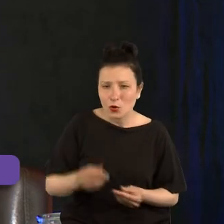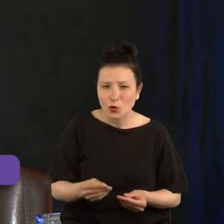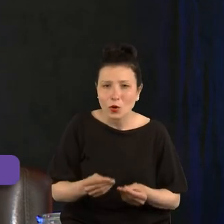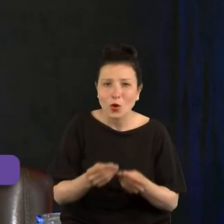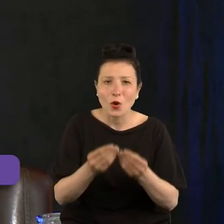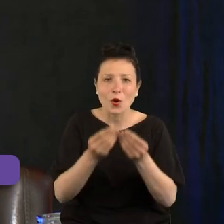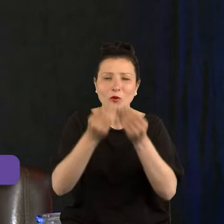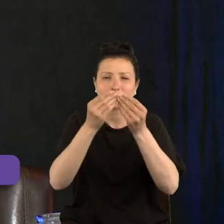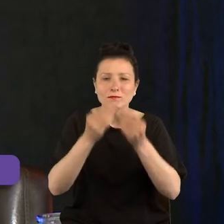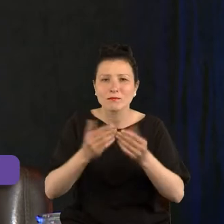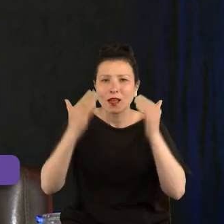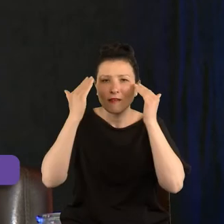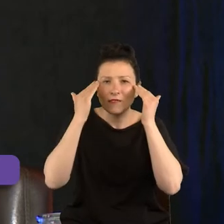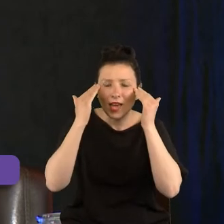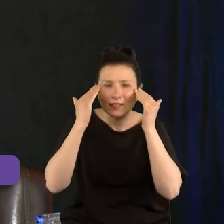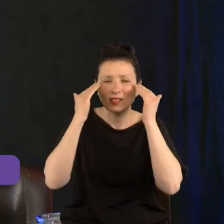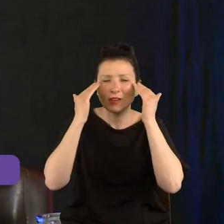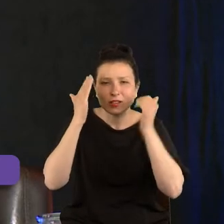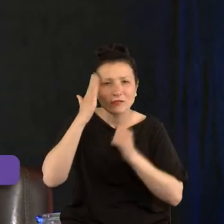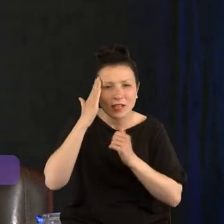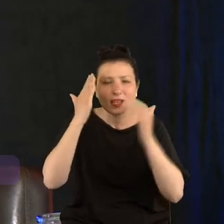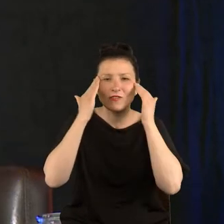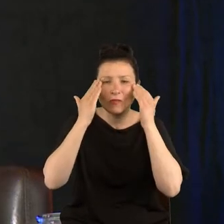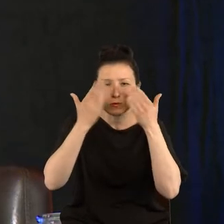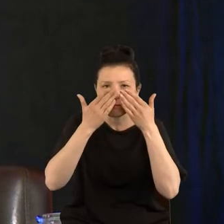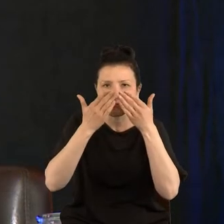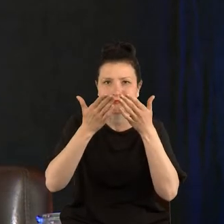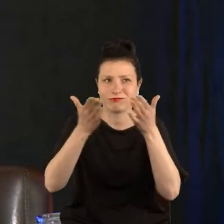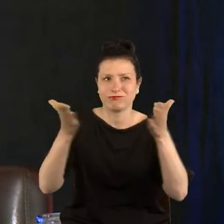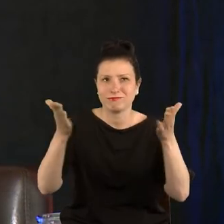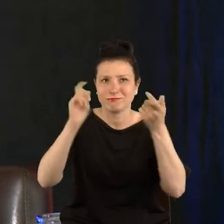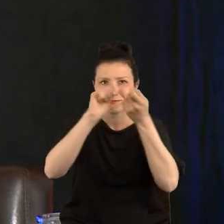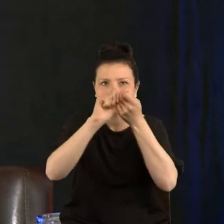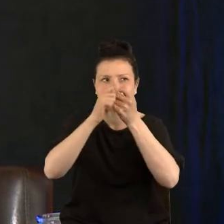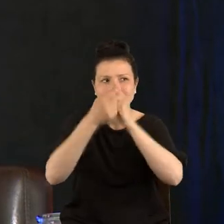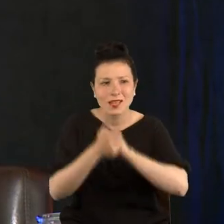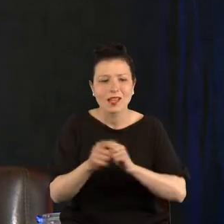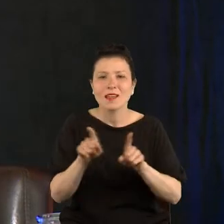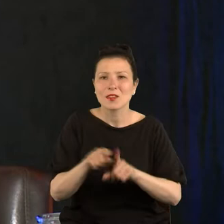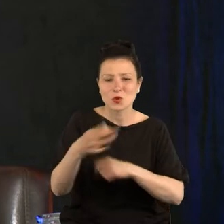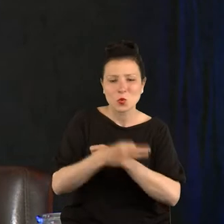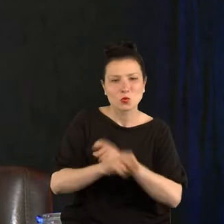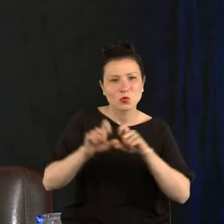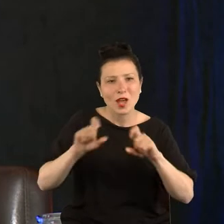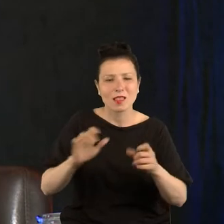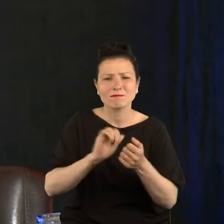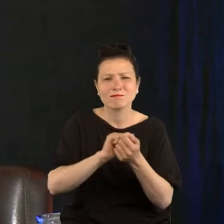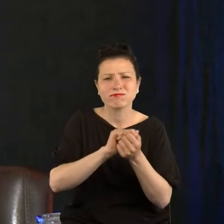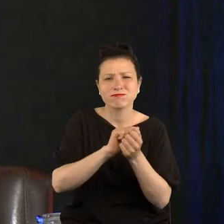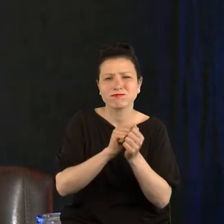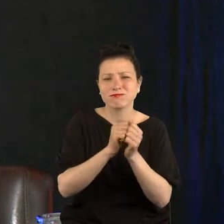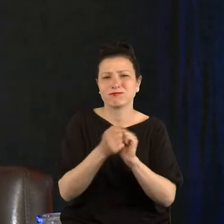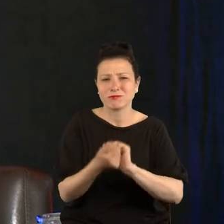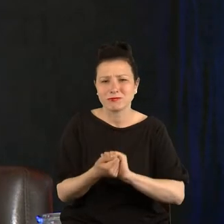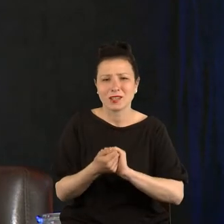ewoluowanie tej wiedzy, świadomości, zmienianie się uczelni przez te, w moim